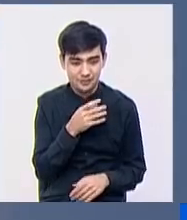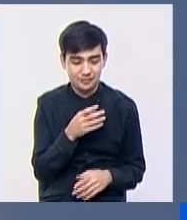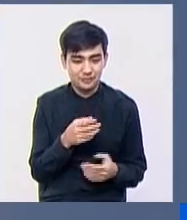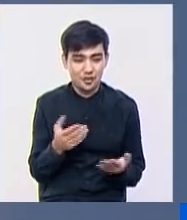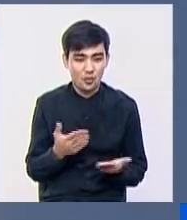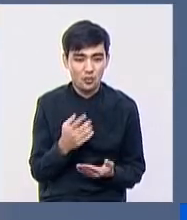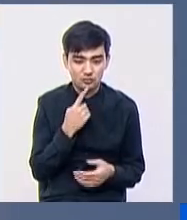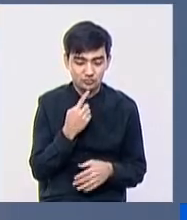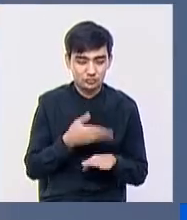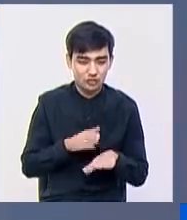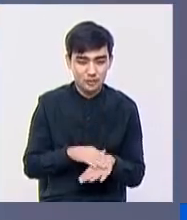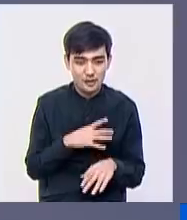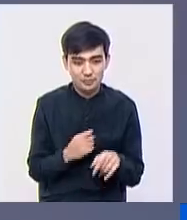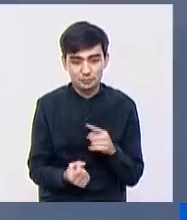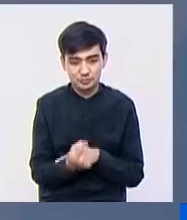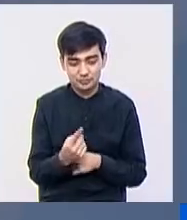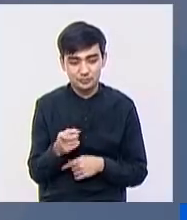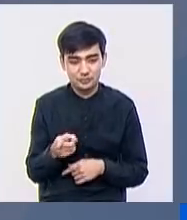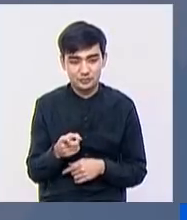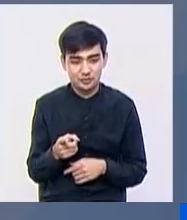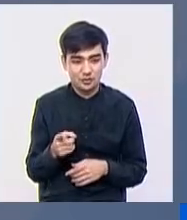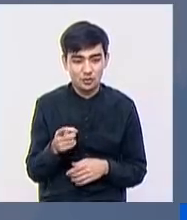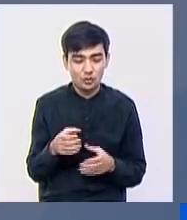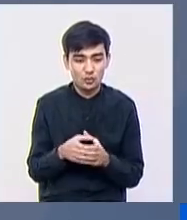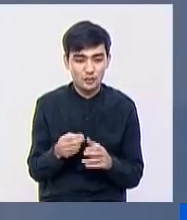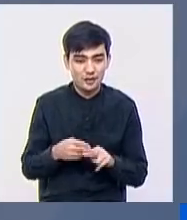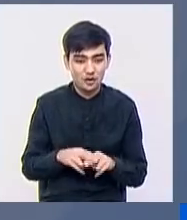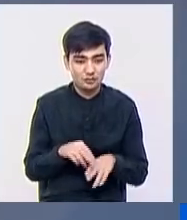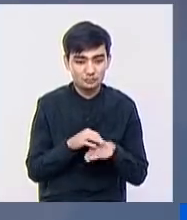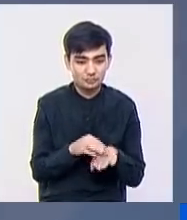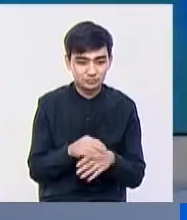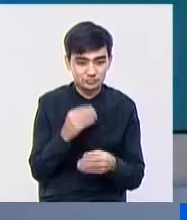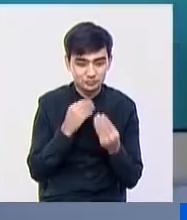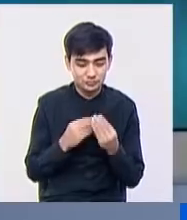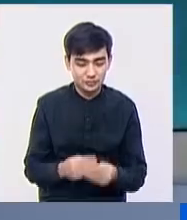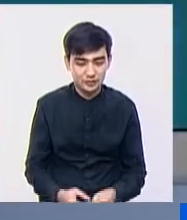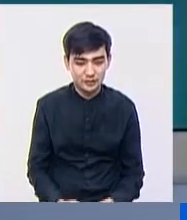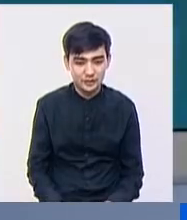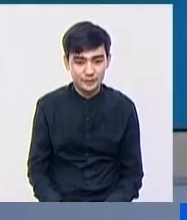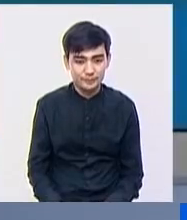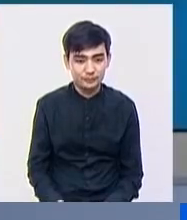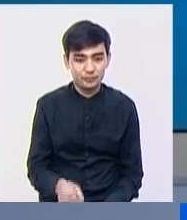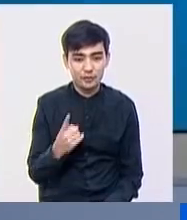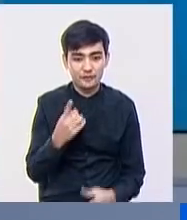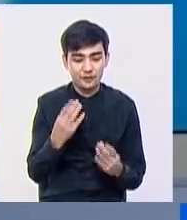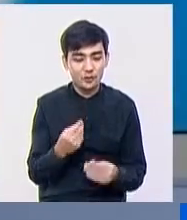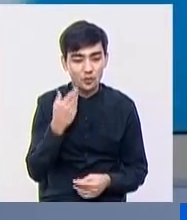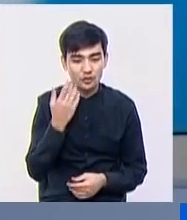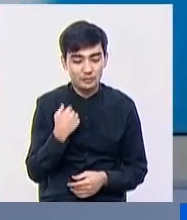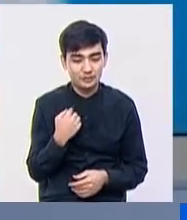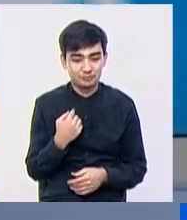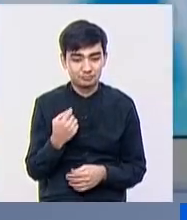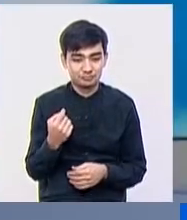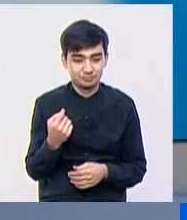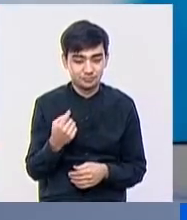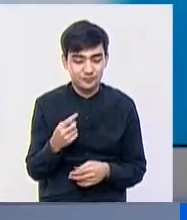какими сложностями вы сталкивались непосредственно в вашей мобильной группе, которая разводит питание? Ну, в первый же день, когда мы только выехали,